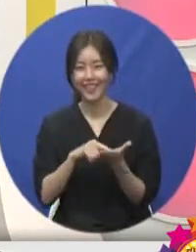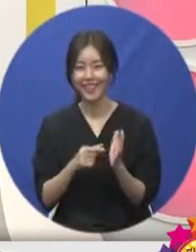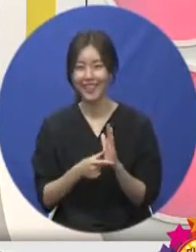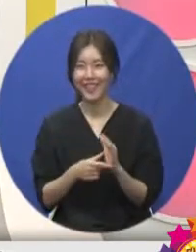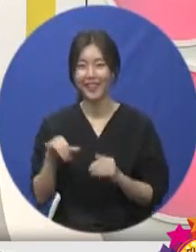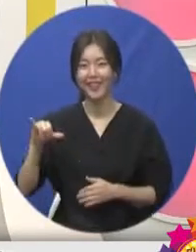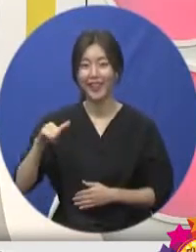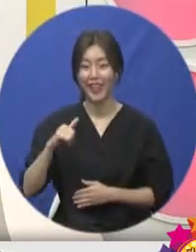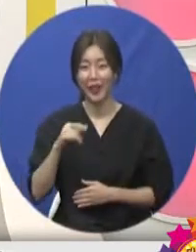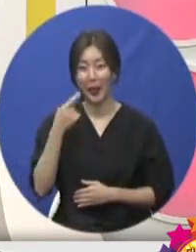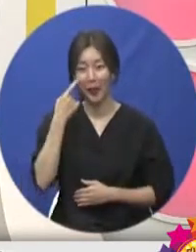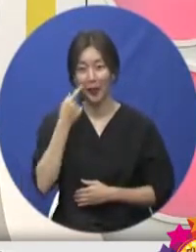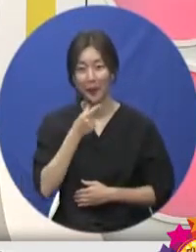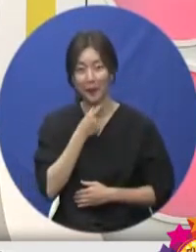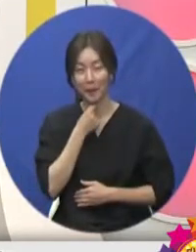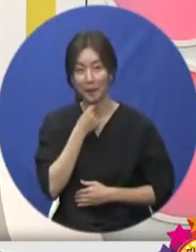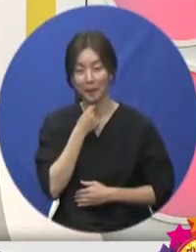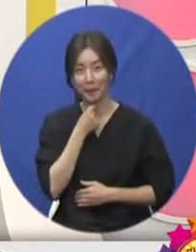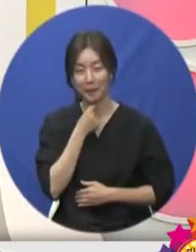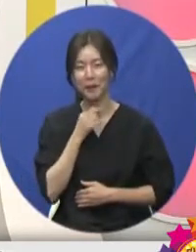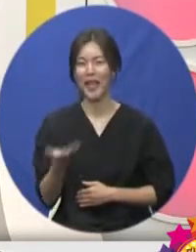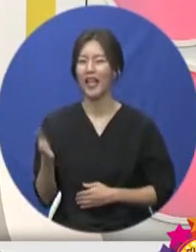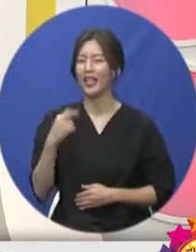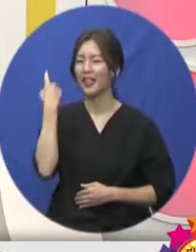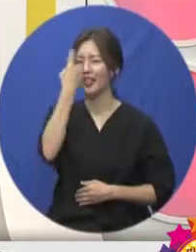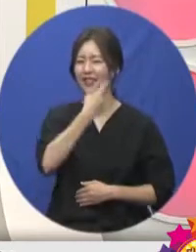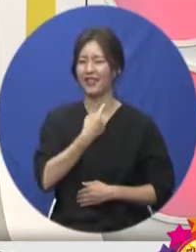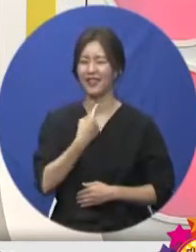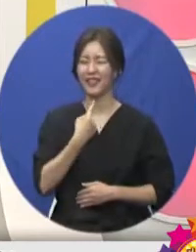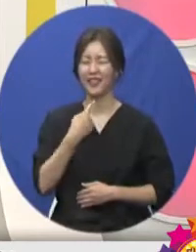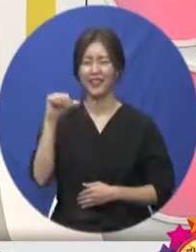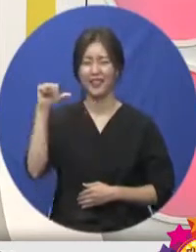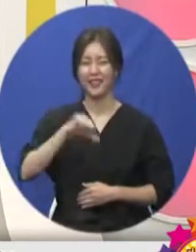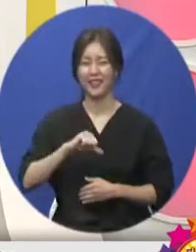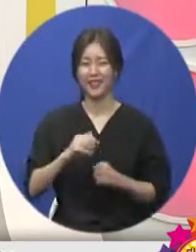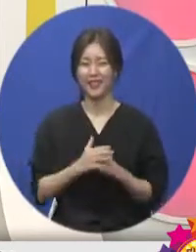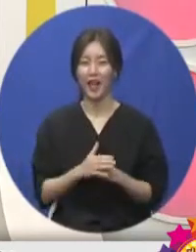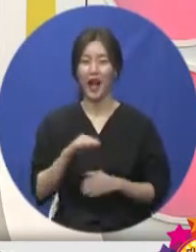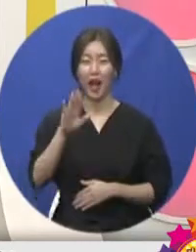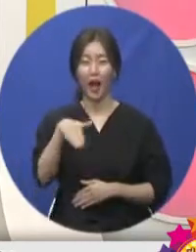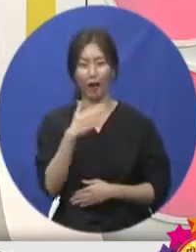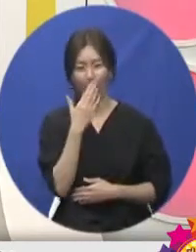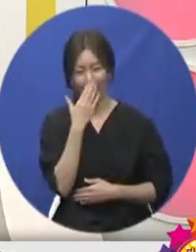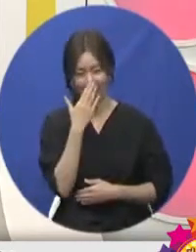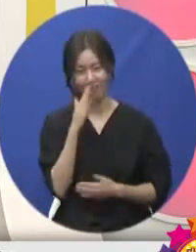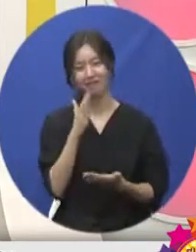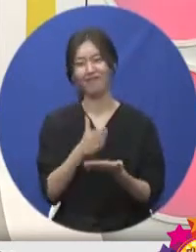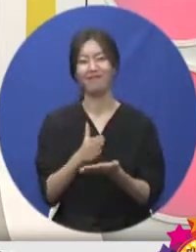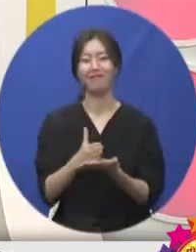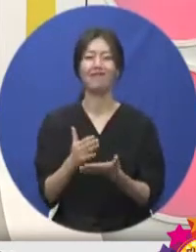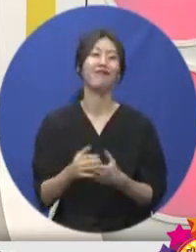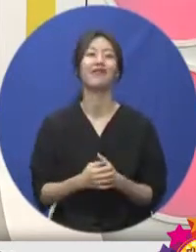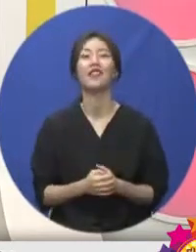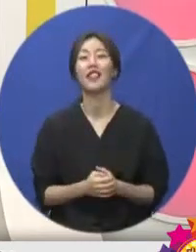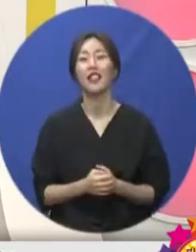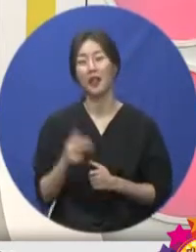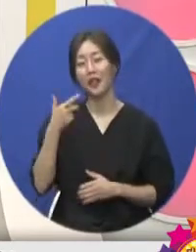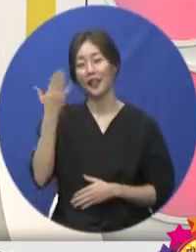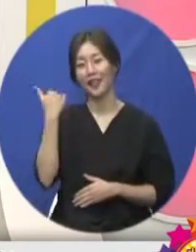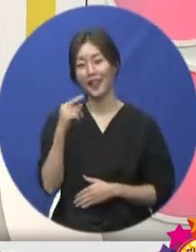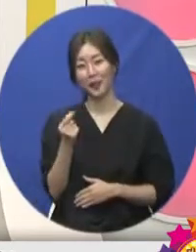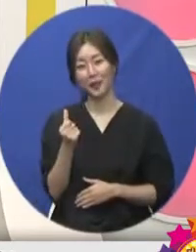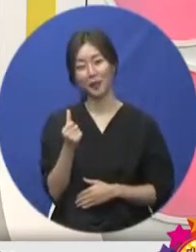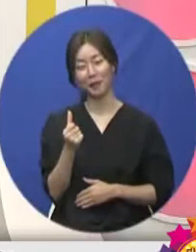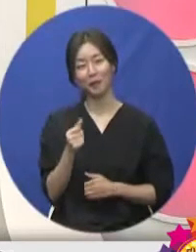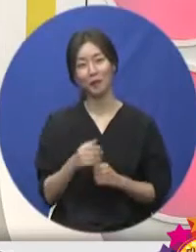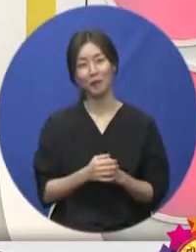한번 신청할게요. 그러시겠는데. 근데 인물이 없어갖고요. 또 겸손하신 말씀. 예. 예. 옛날에